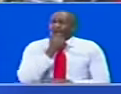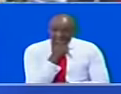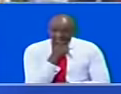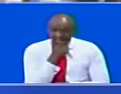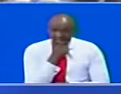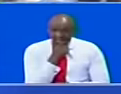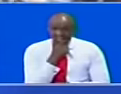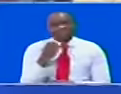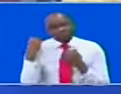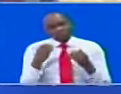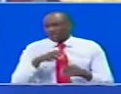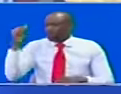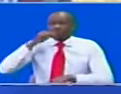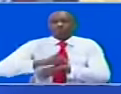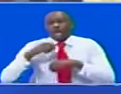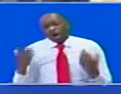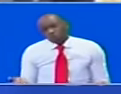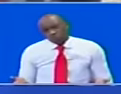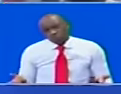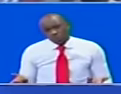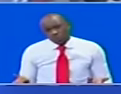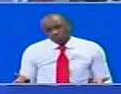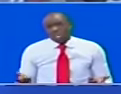kupeleka watoto kwa shule.